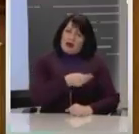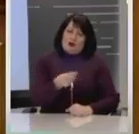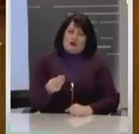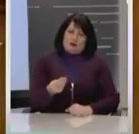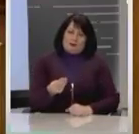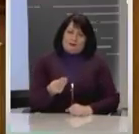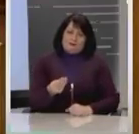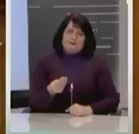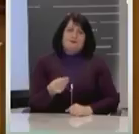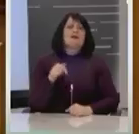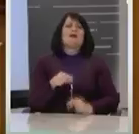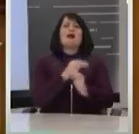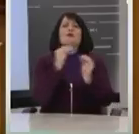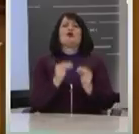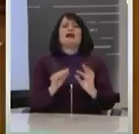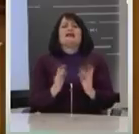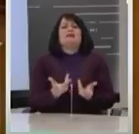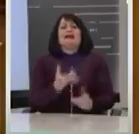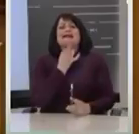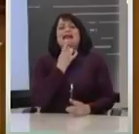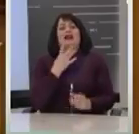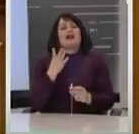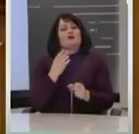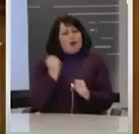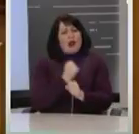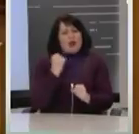Και βεβαίως αυτό είναι αποτέλεσμα μιας σκληρής δουλειάς